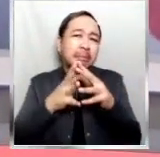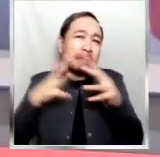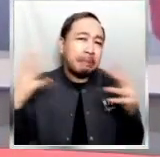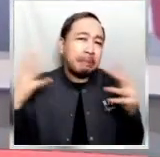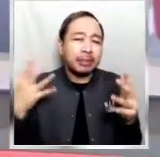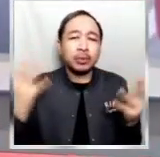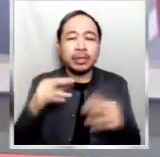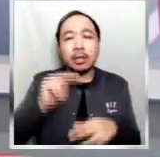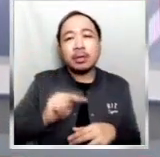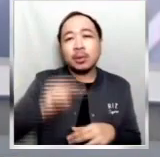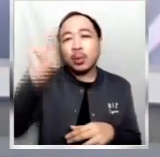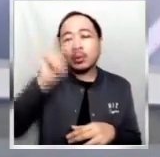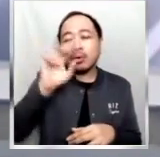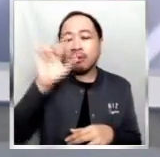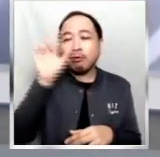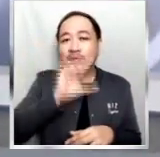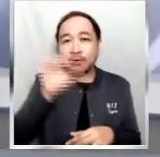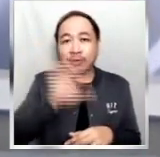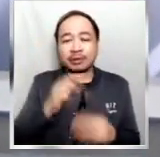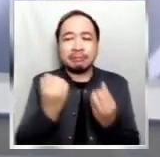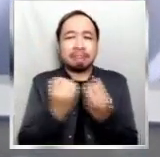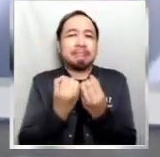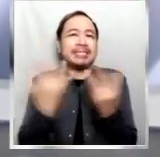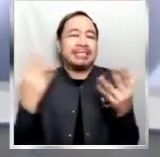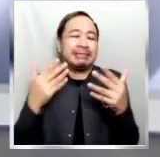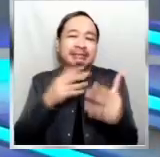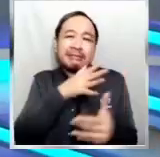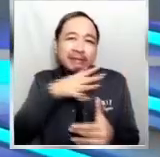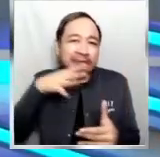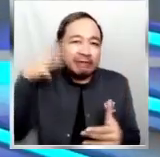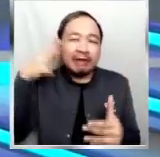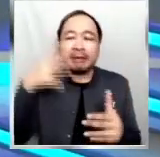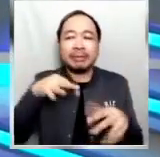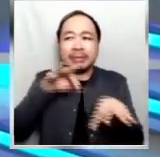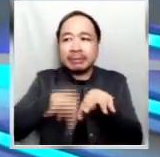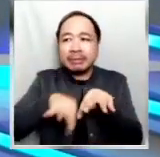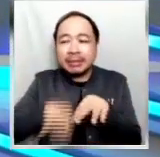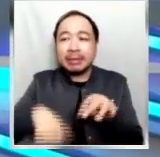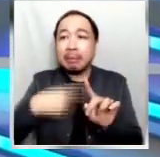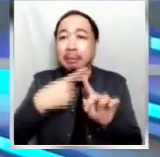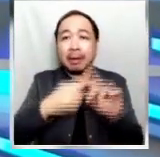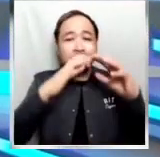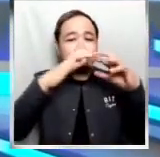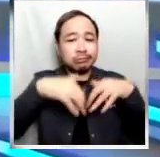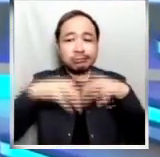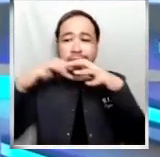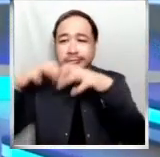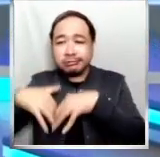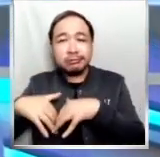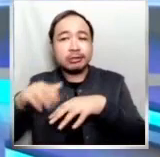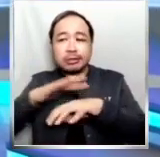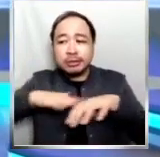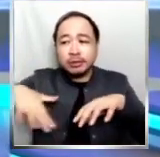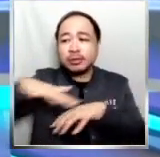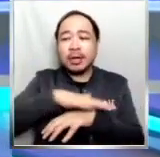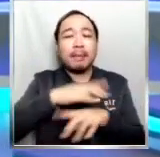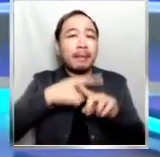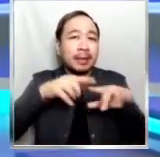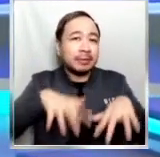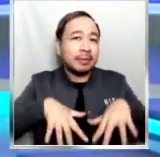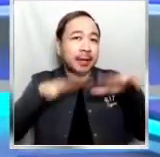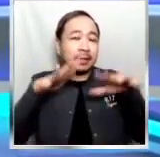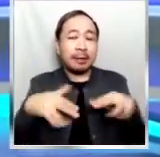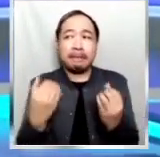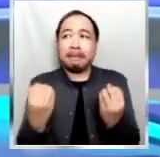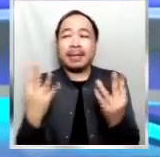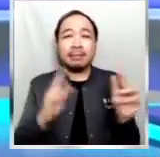ang nalubog sa baha at kabi-kabila ang pagguho ng lupa. Ilang residente rin ang naipit sa bilis ng pagtaas ng tubig.